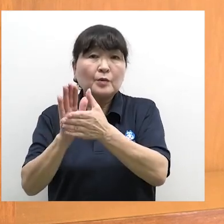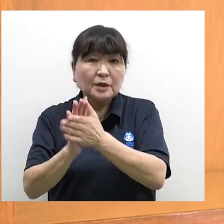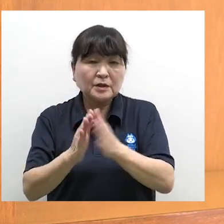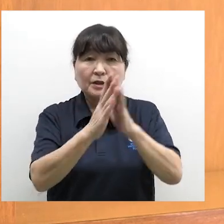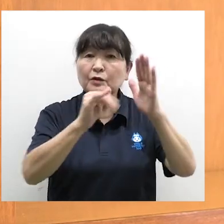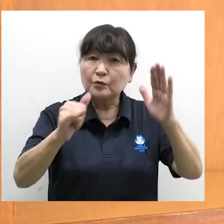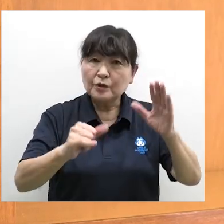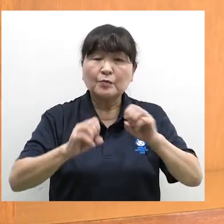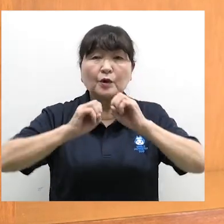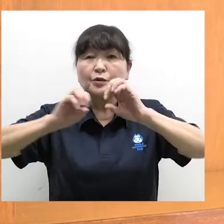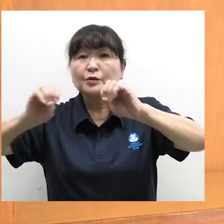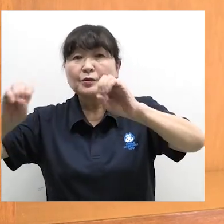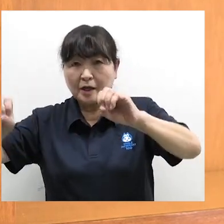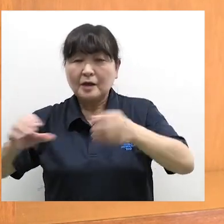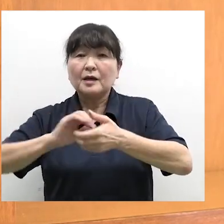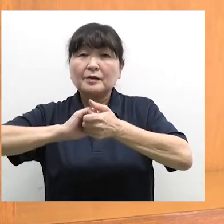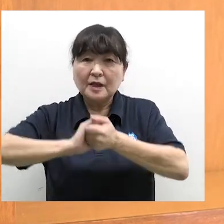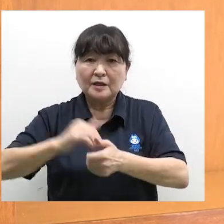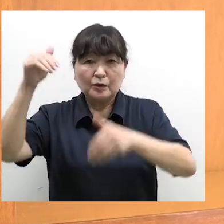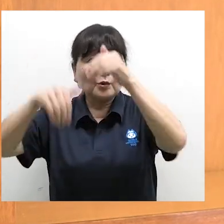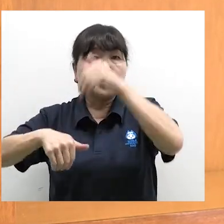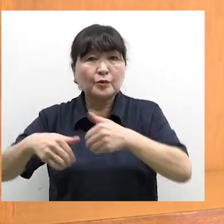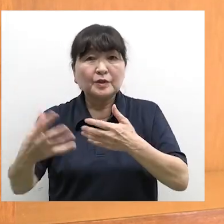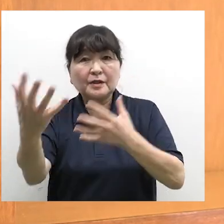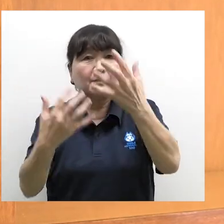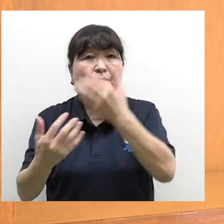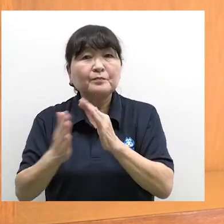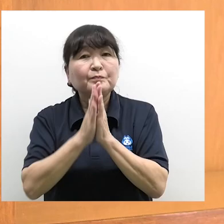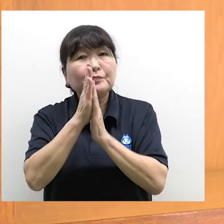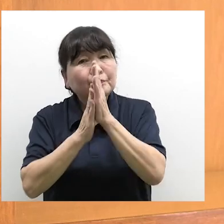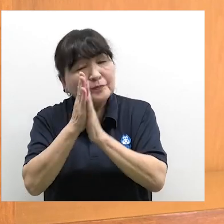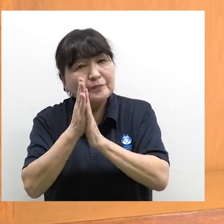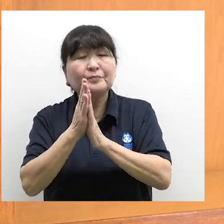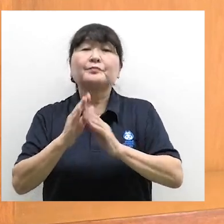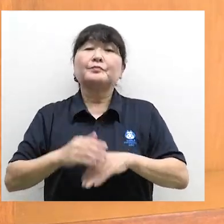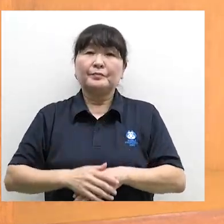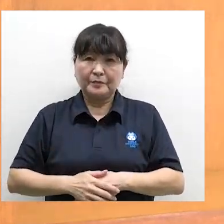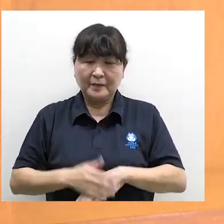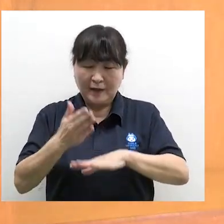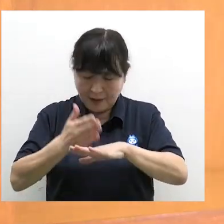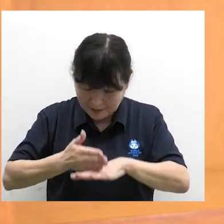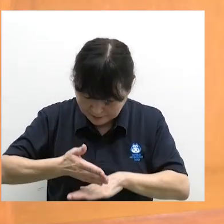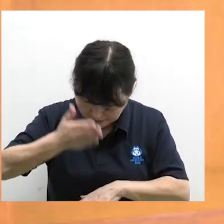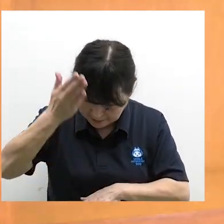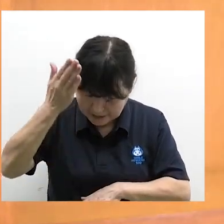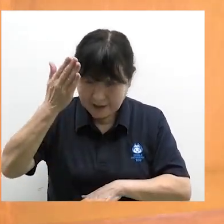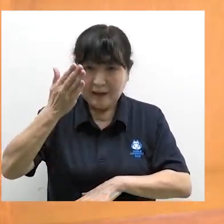て、ぜひ投票に行っていただきますようにお願い申し上げます。ありがとうございました。